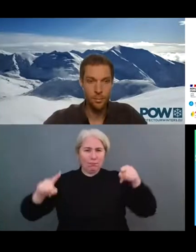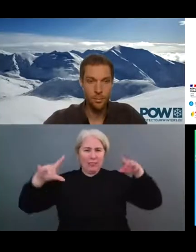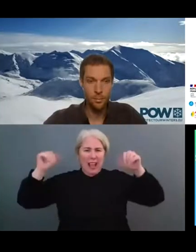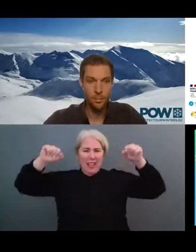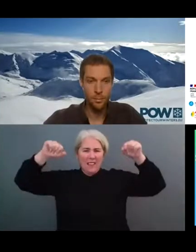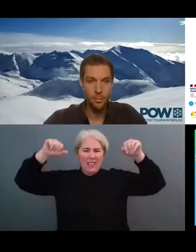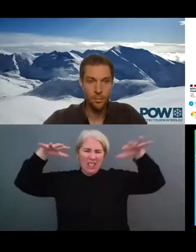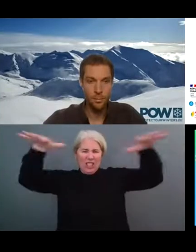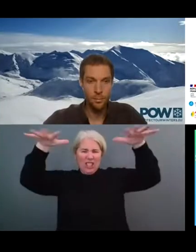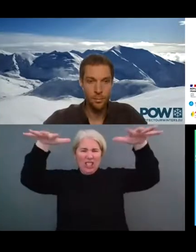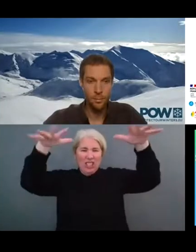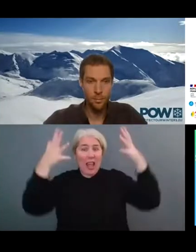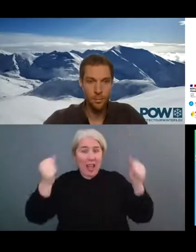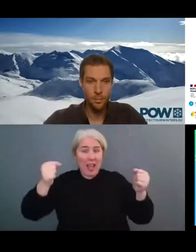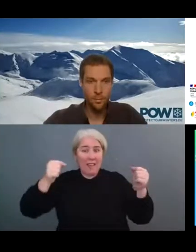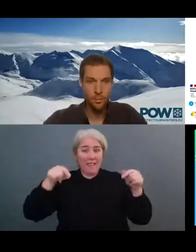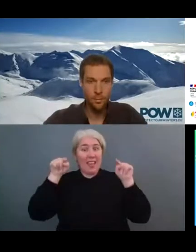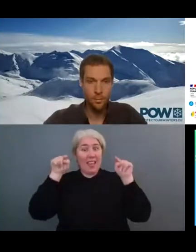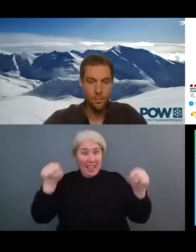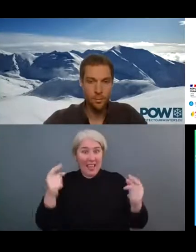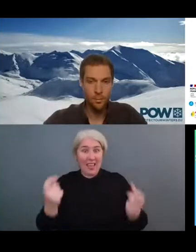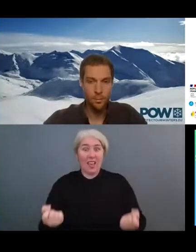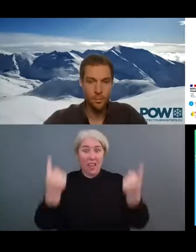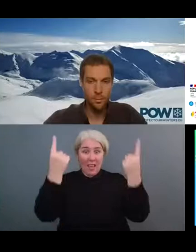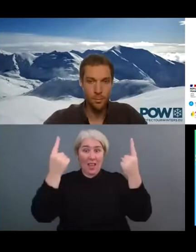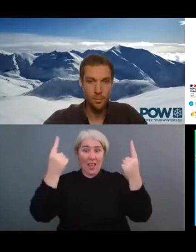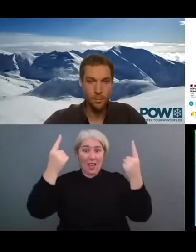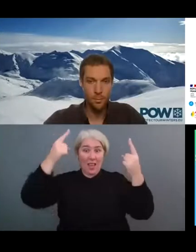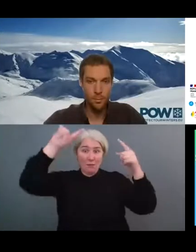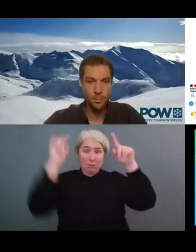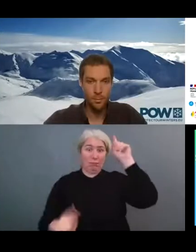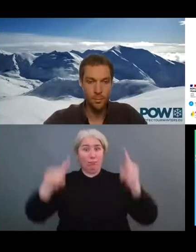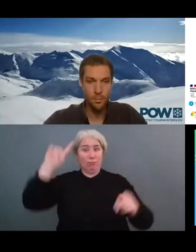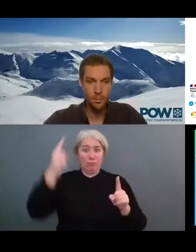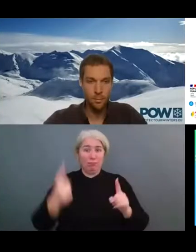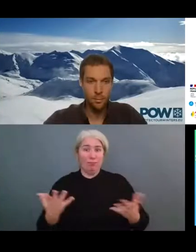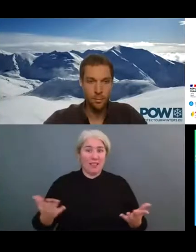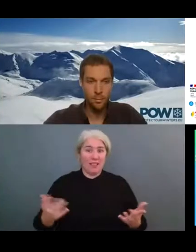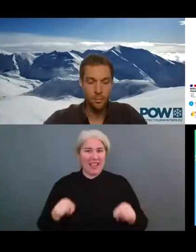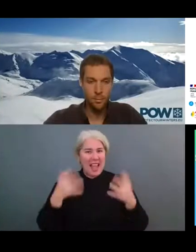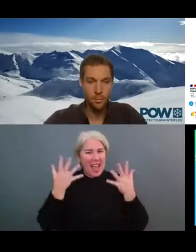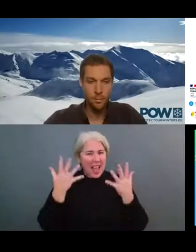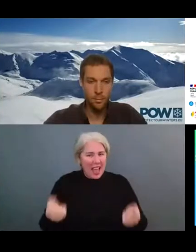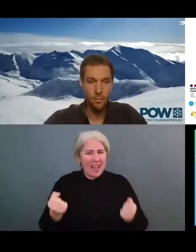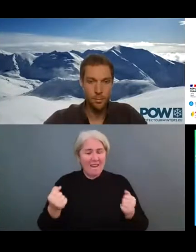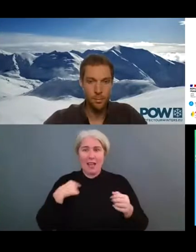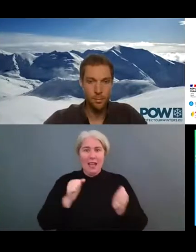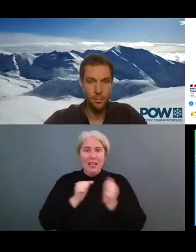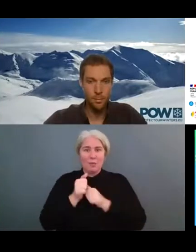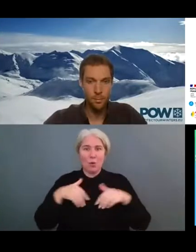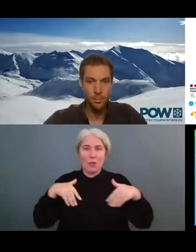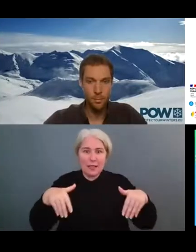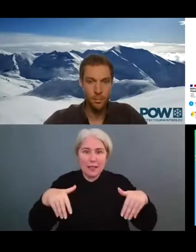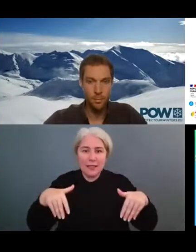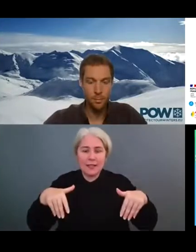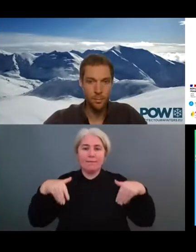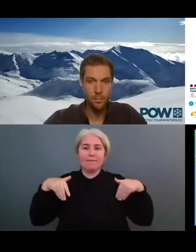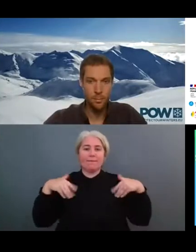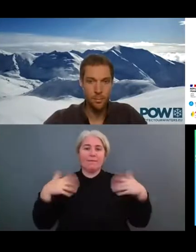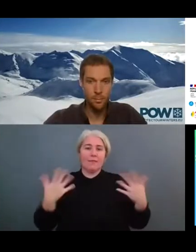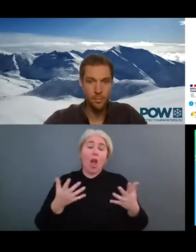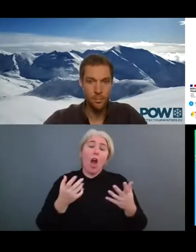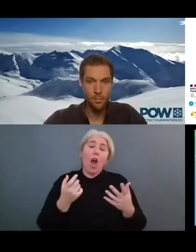un aspect, on va dire, un tout petit peu bénéfique du changement climatique. Mais au final, c'est pour une élite de quelques surfers qui sont en